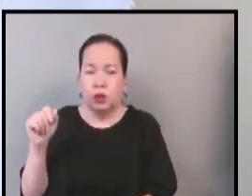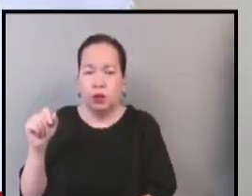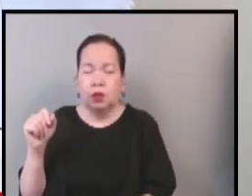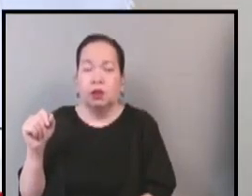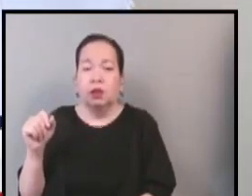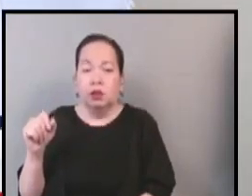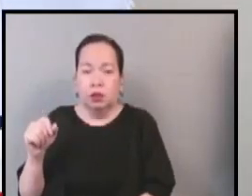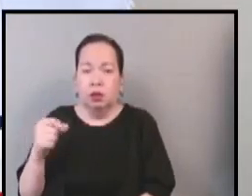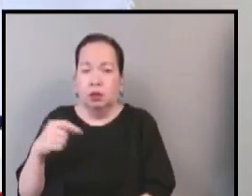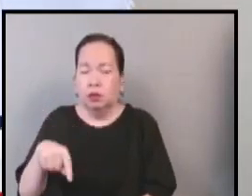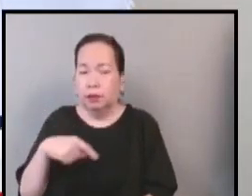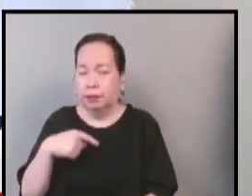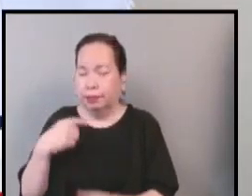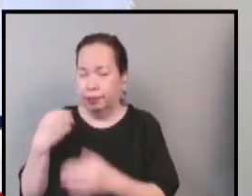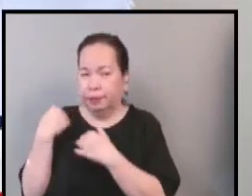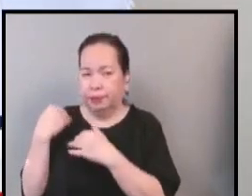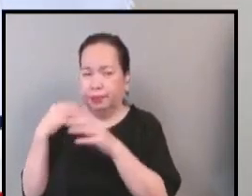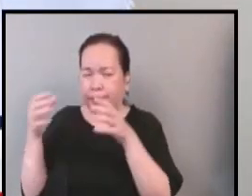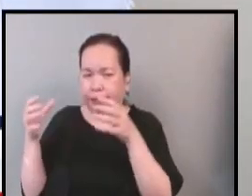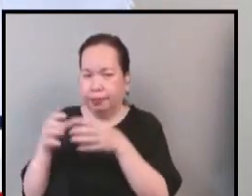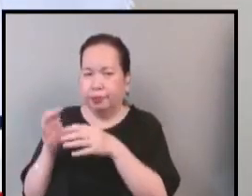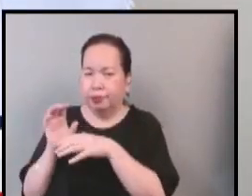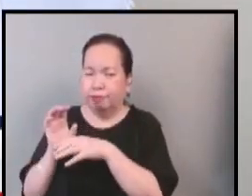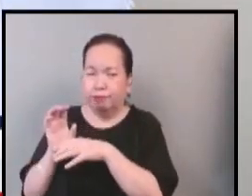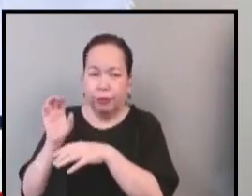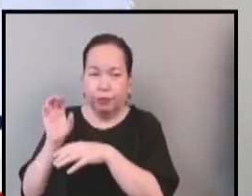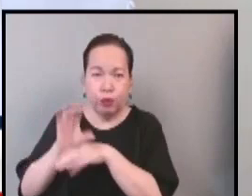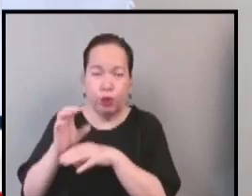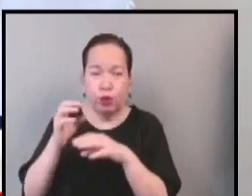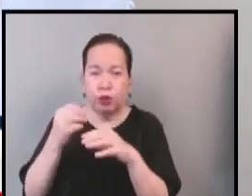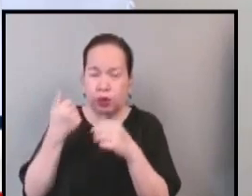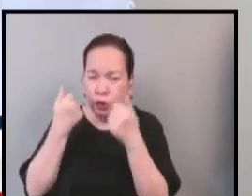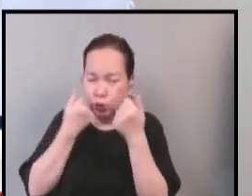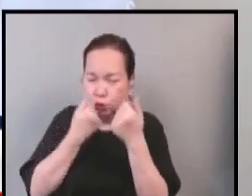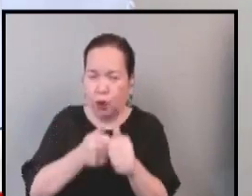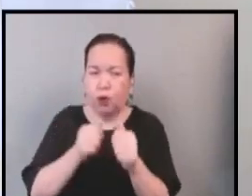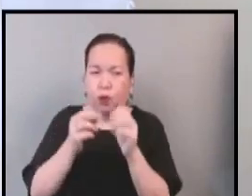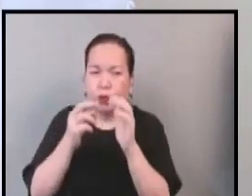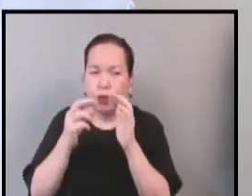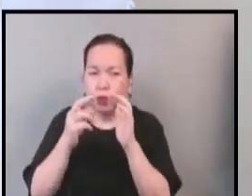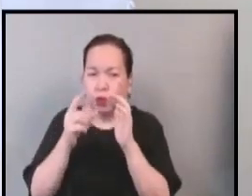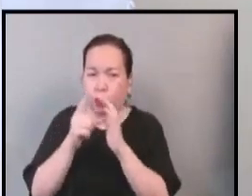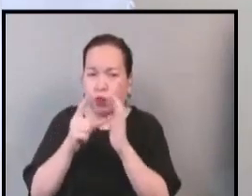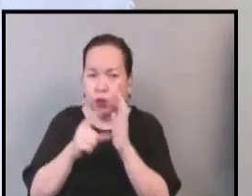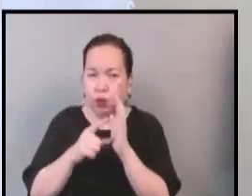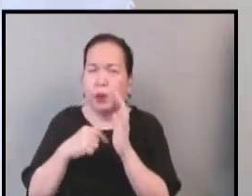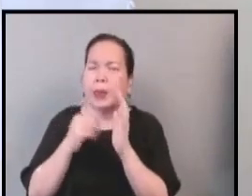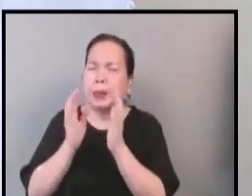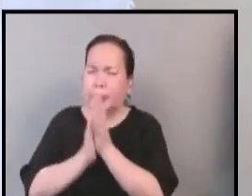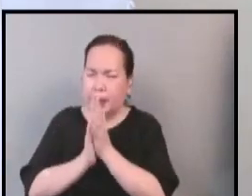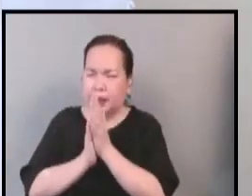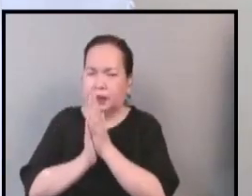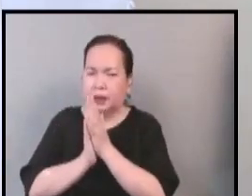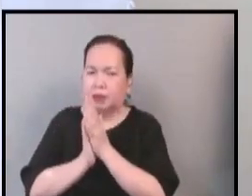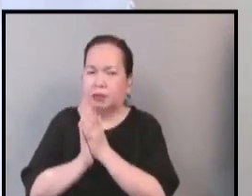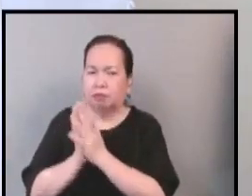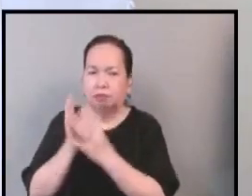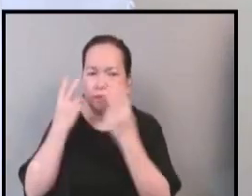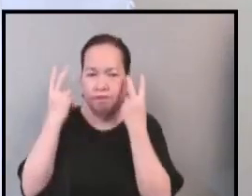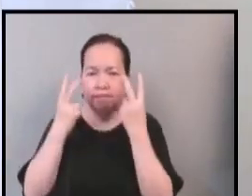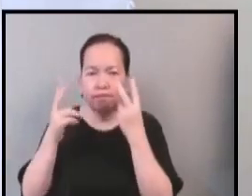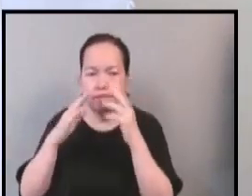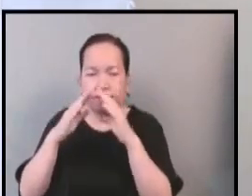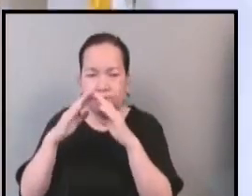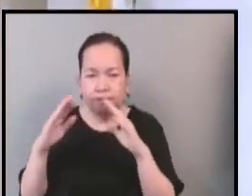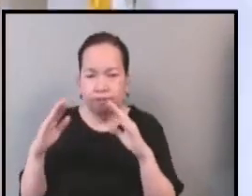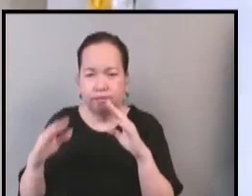and inspectorate, we can request also them to visit the warehouses. Especially, ito yung mga warehouses na